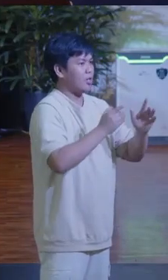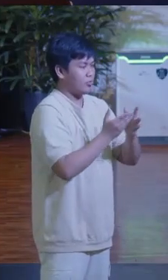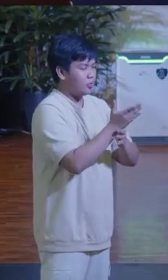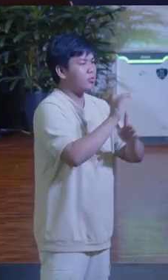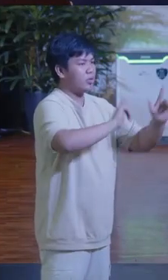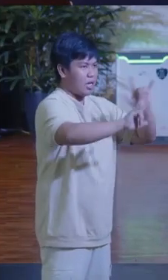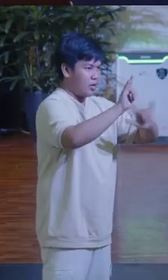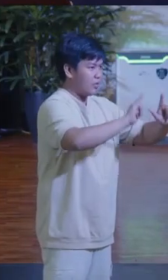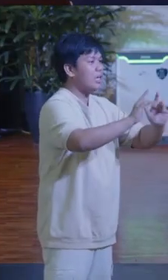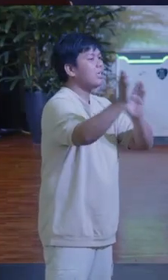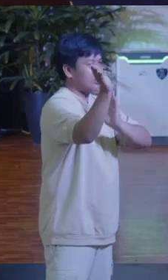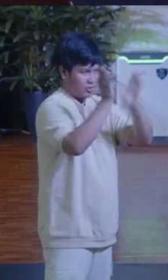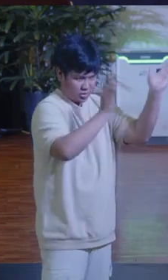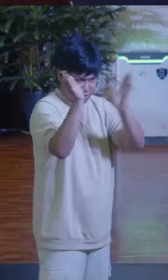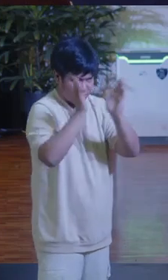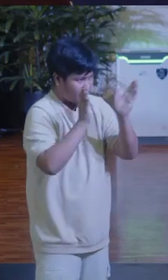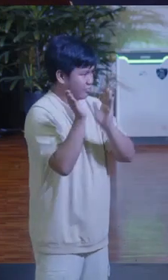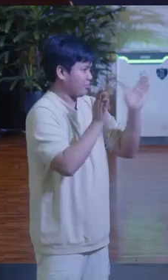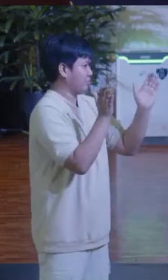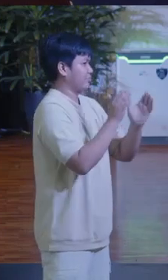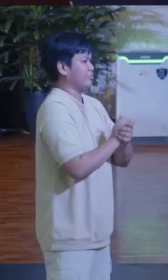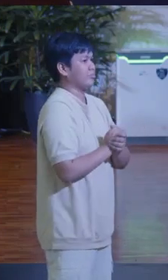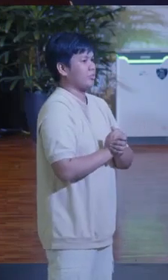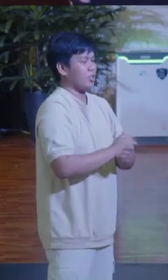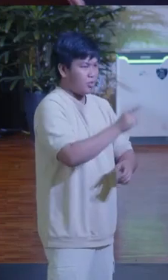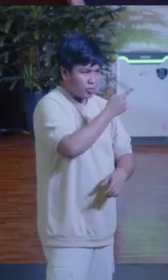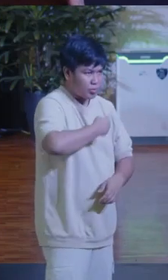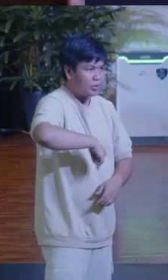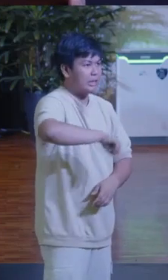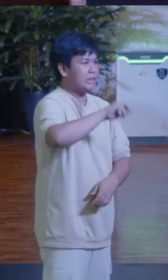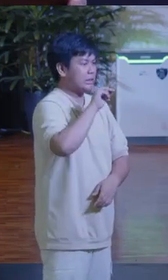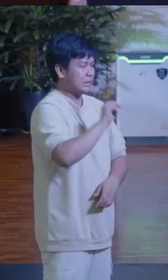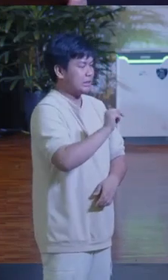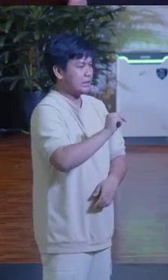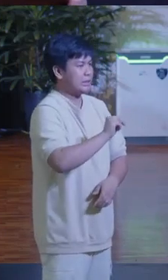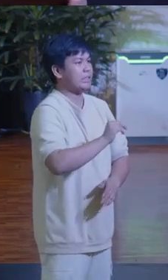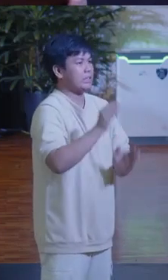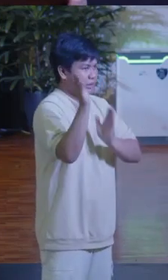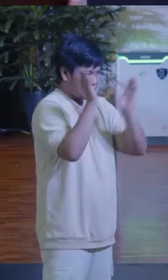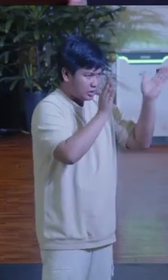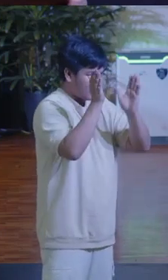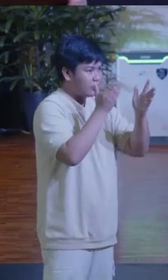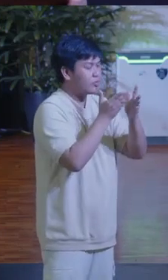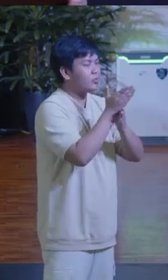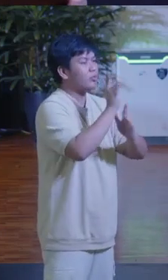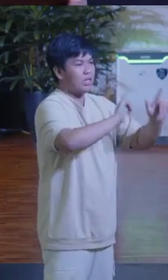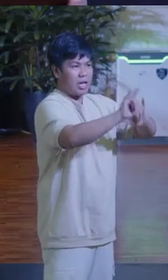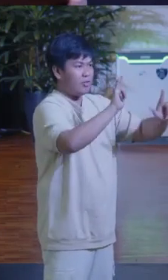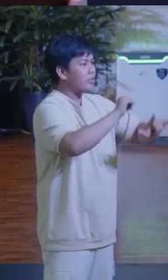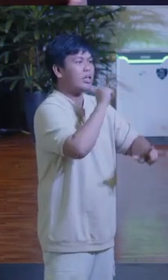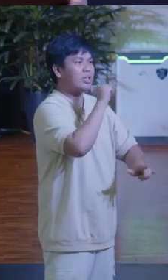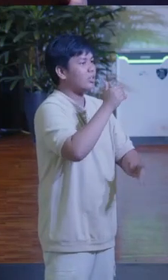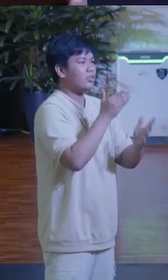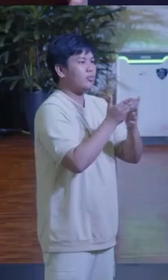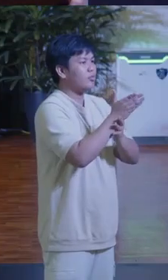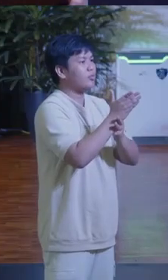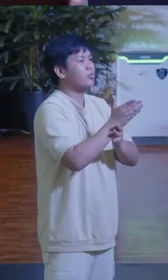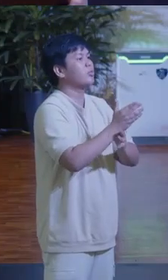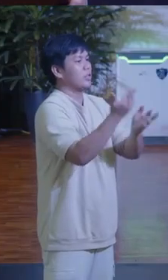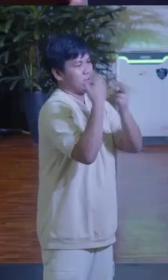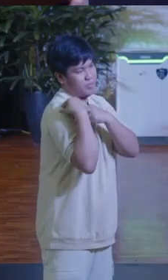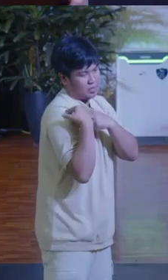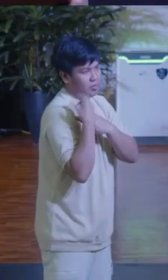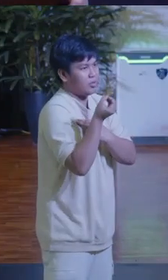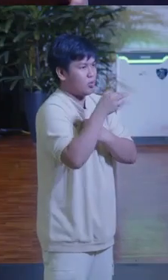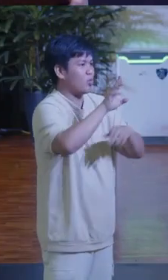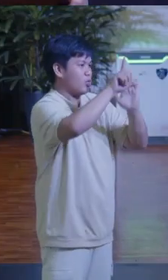serve one another. Dapat tayo motivated by love, not by law. Dapat tayo ay